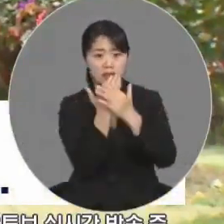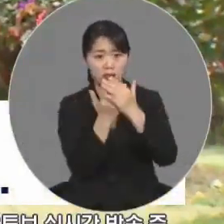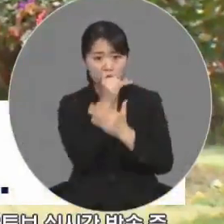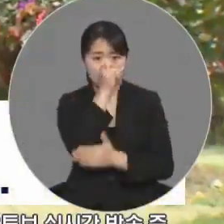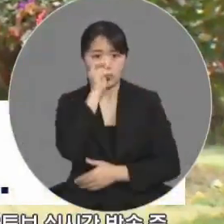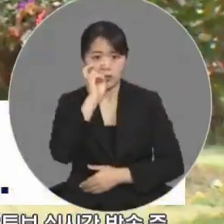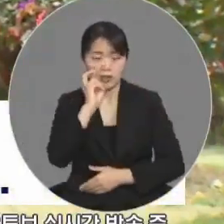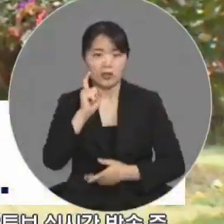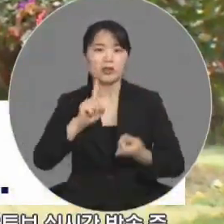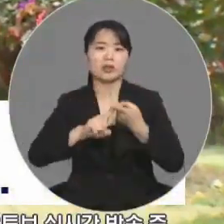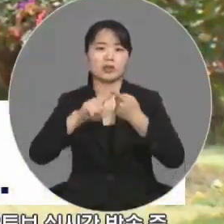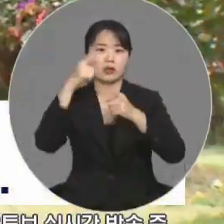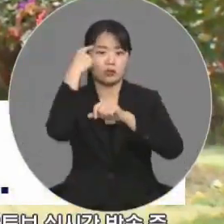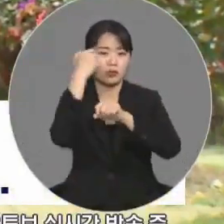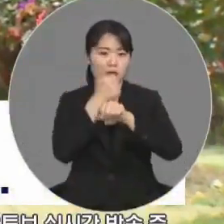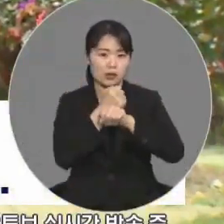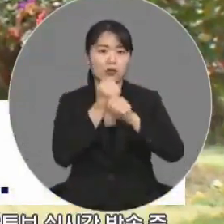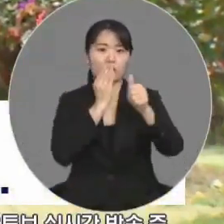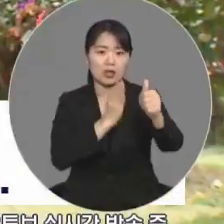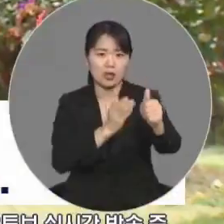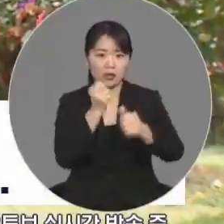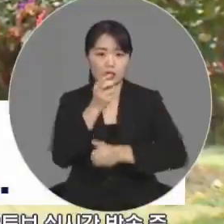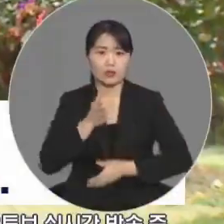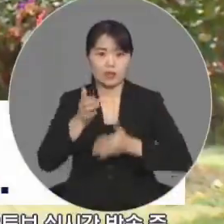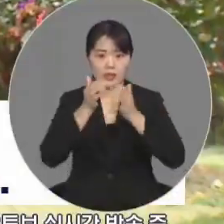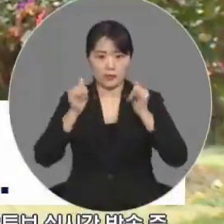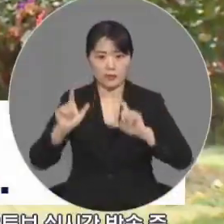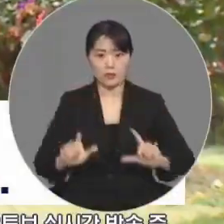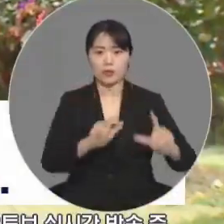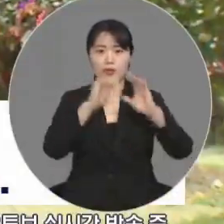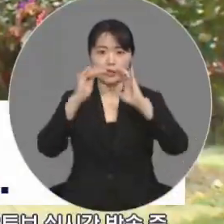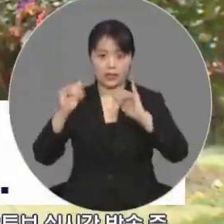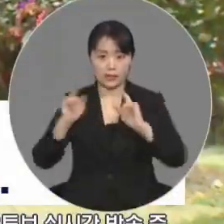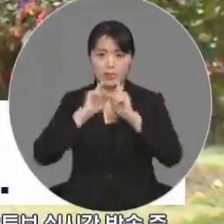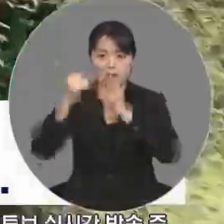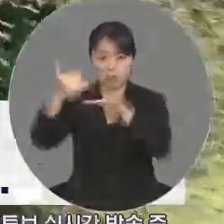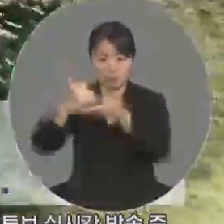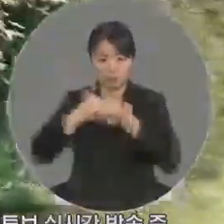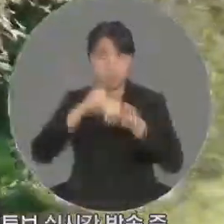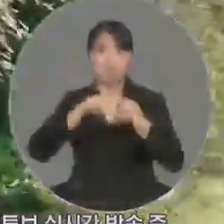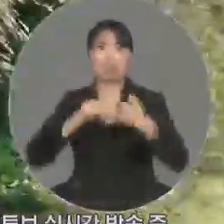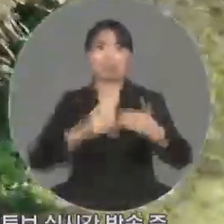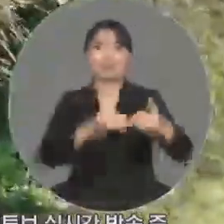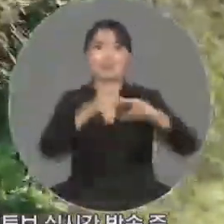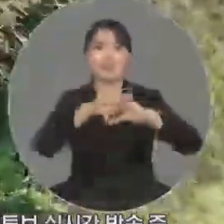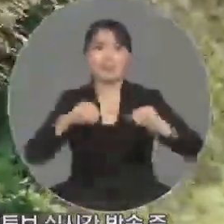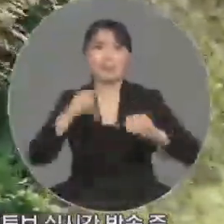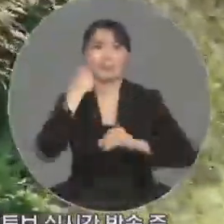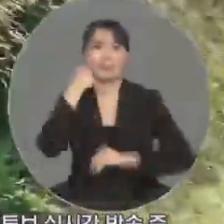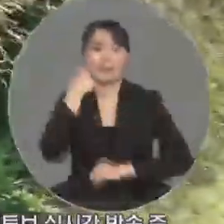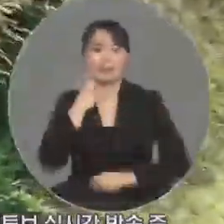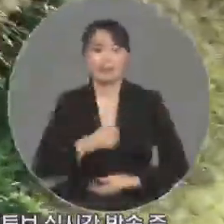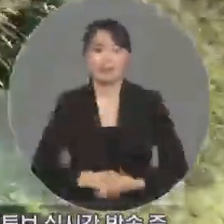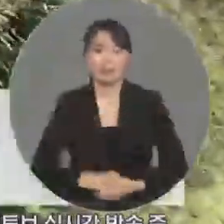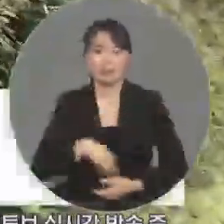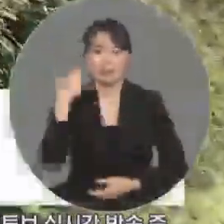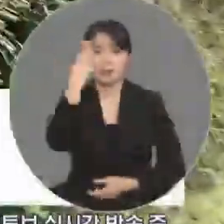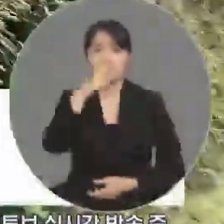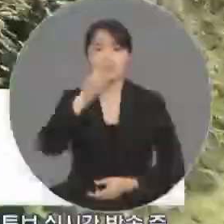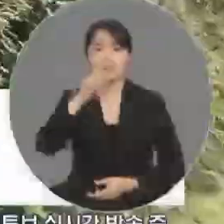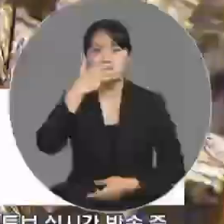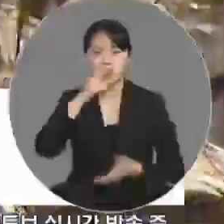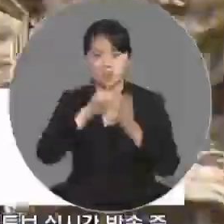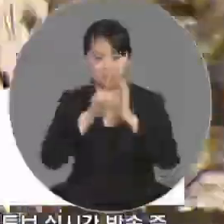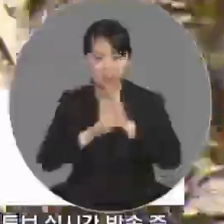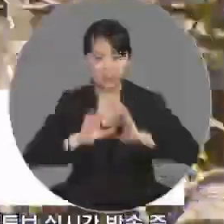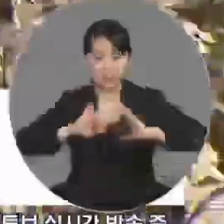계획 수립 용역과 함께 전문가와 시민 의견을 수렴해서 차근차근. 오는 2028년 세계 정원 박람회